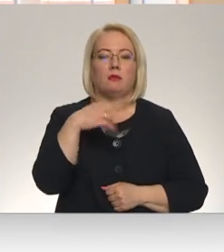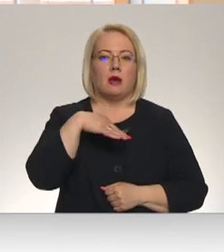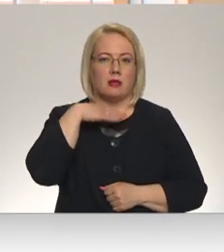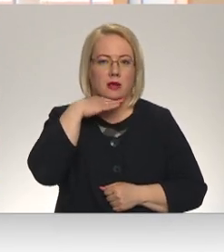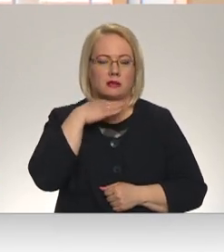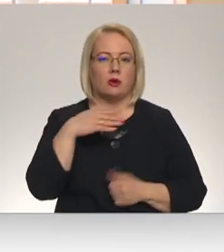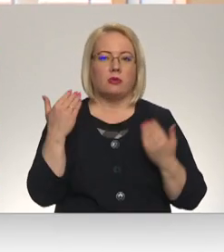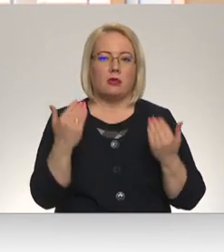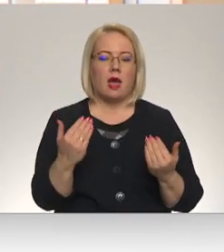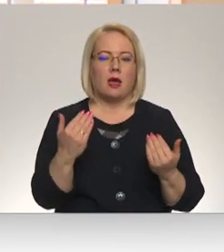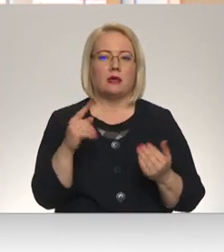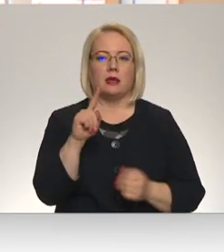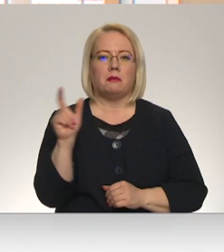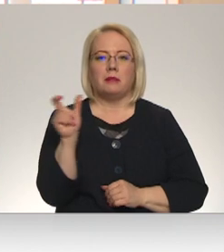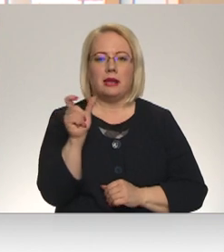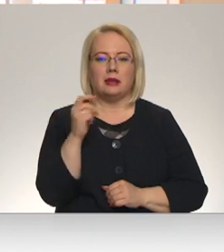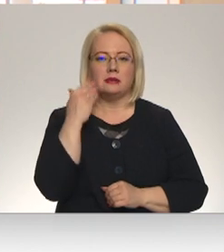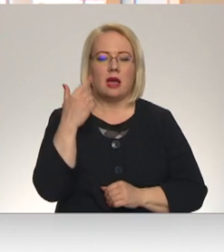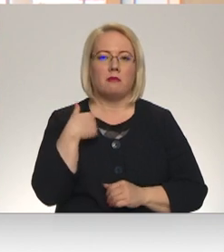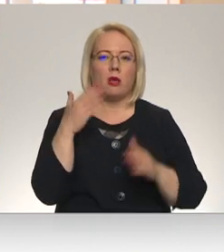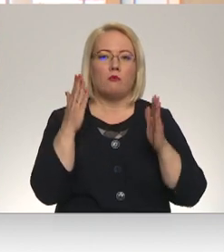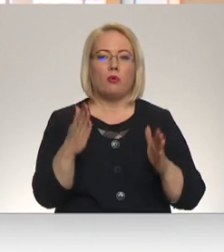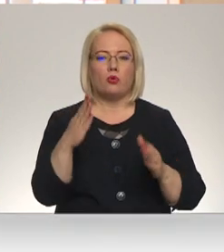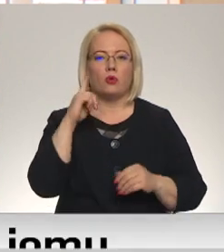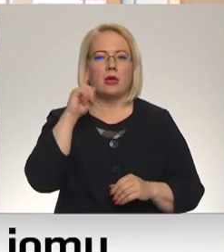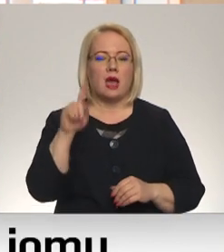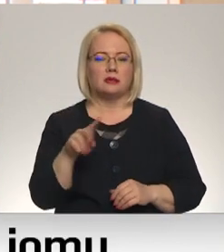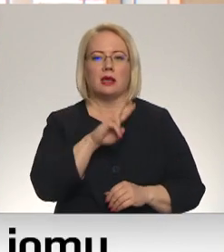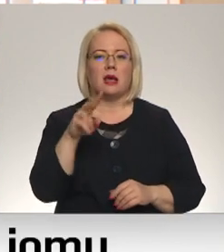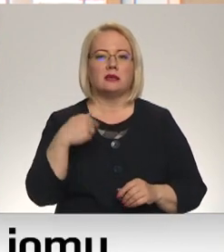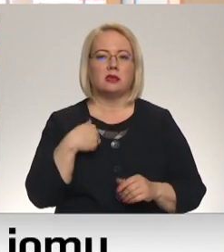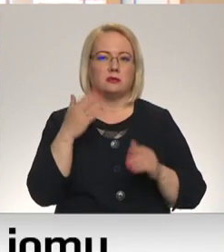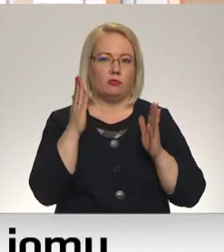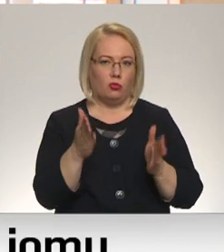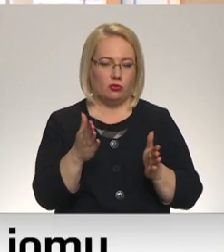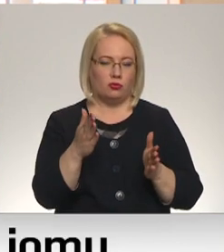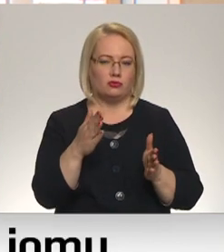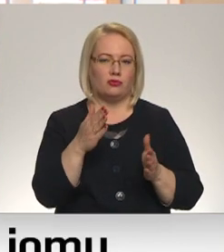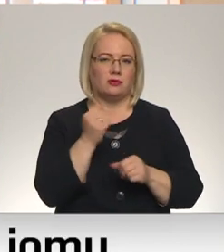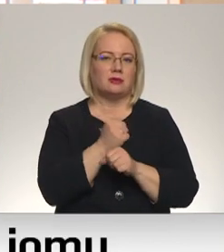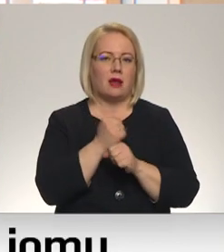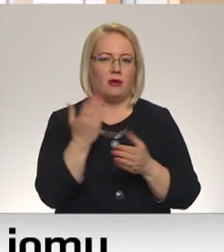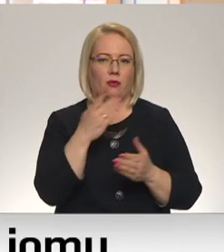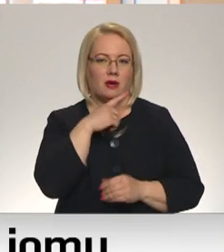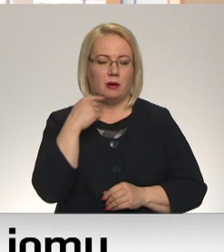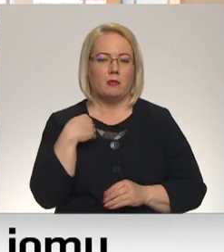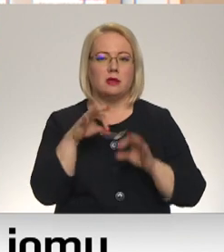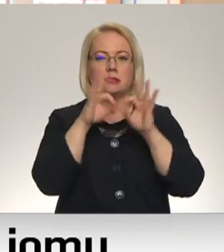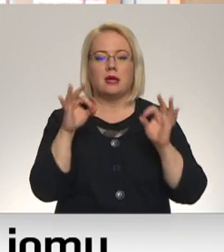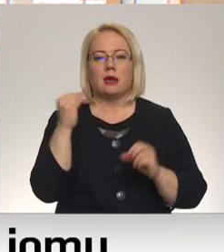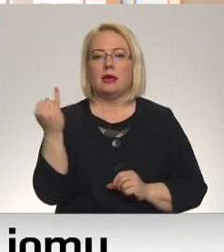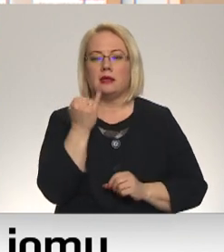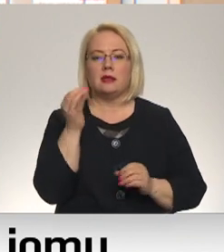ir pienācis brīdis, kad man jau būs jāzina, par ko es gribu ļoti. Un man sāk ļoti interesēt